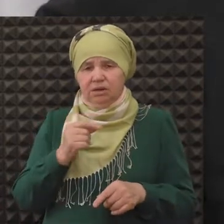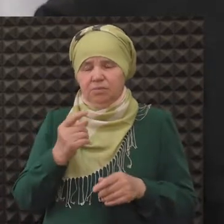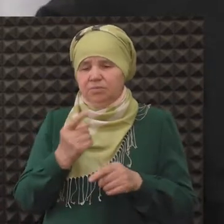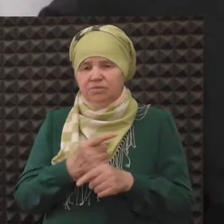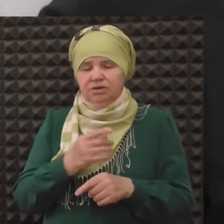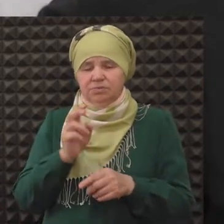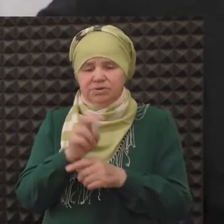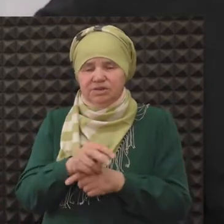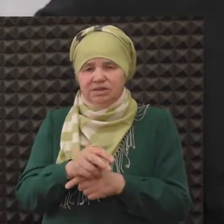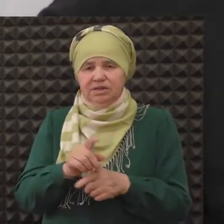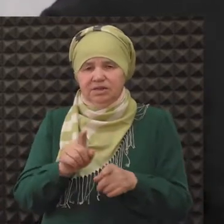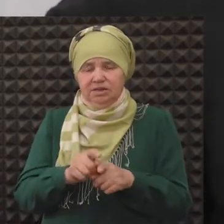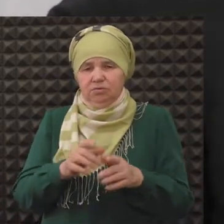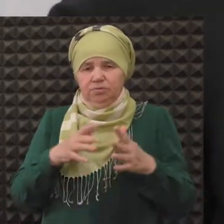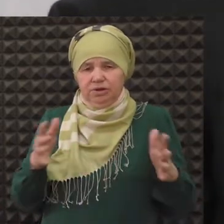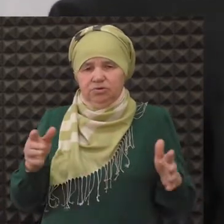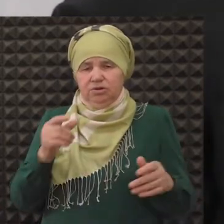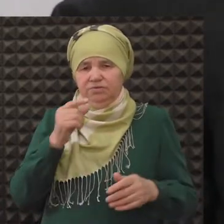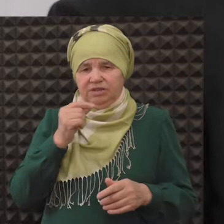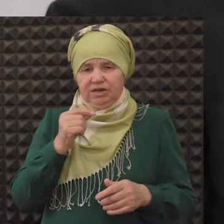раз посетил такой ифтар, альхамдулля,